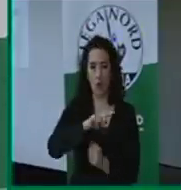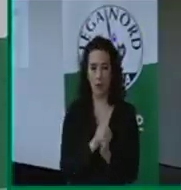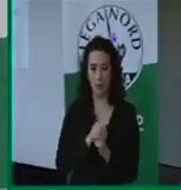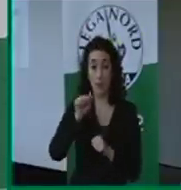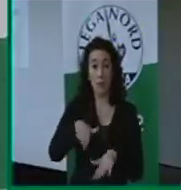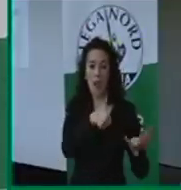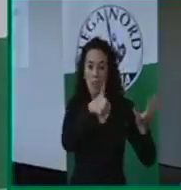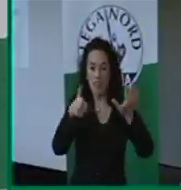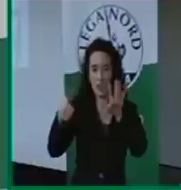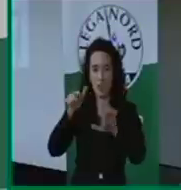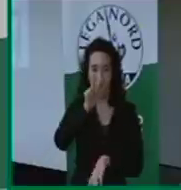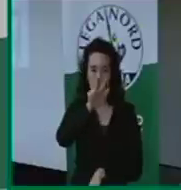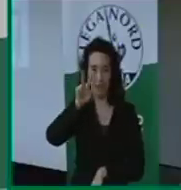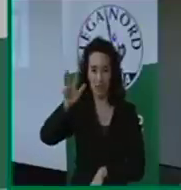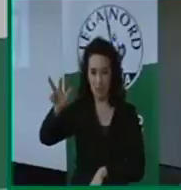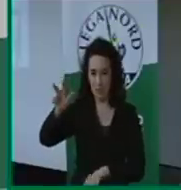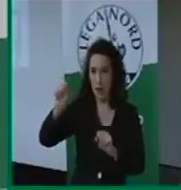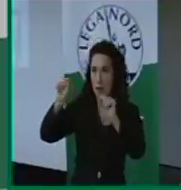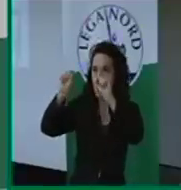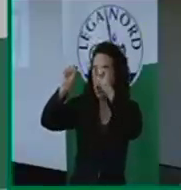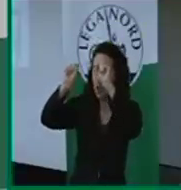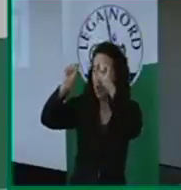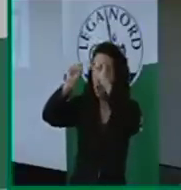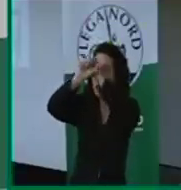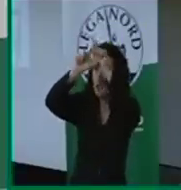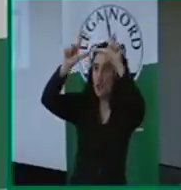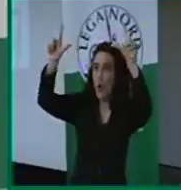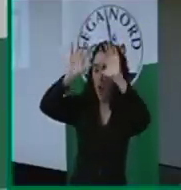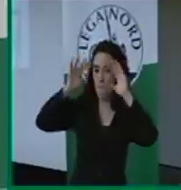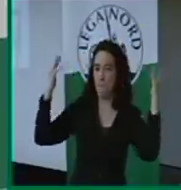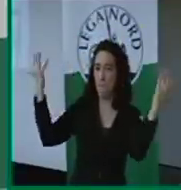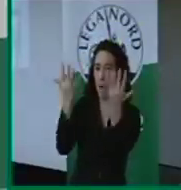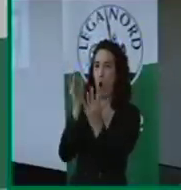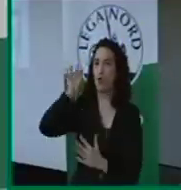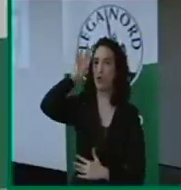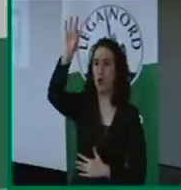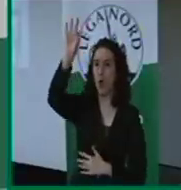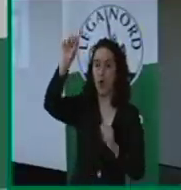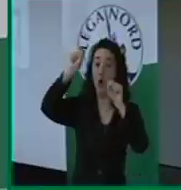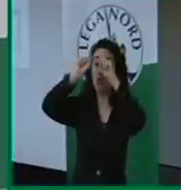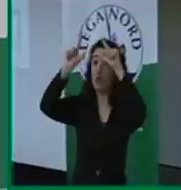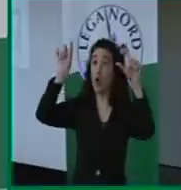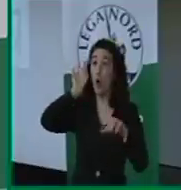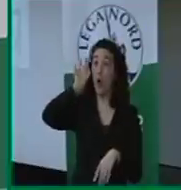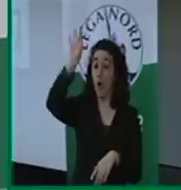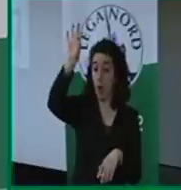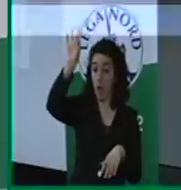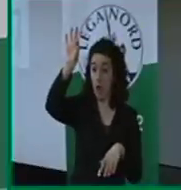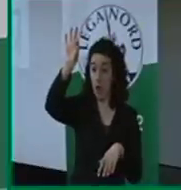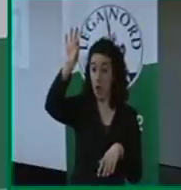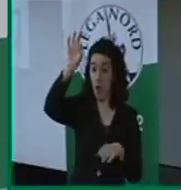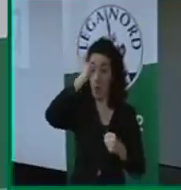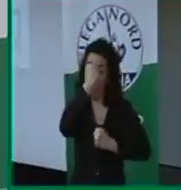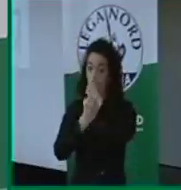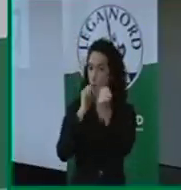1633 che il sole sia centro del mondo e non si muova è preposizione